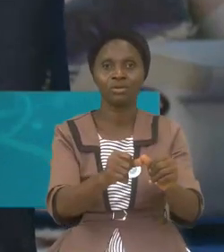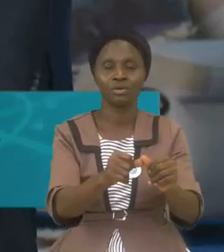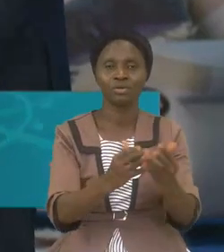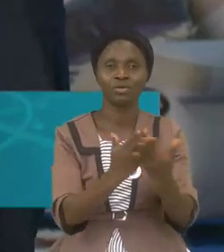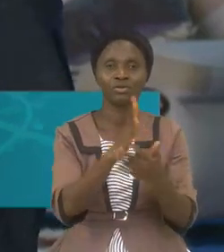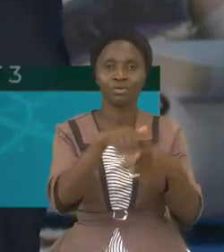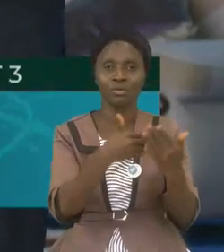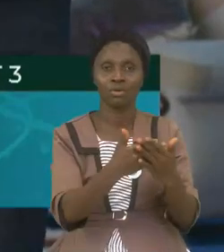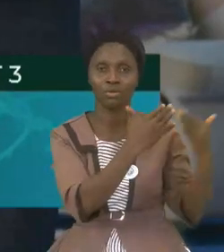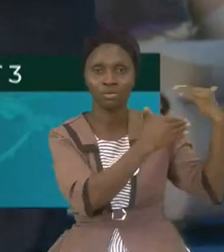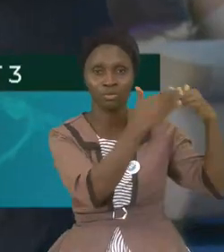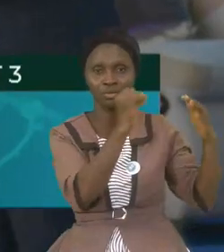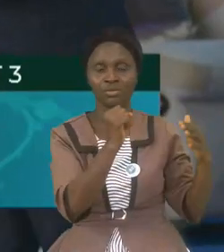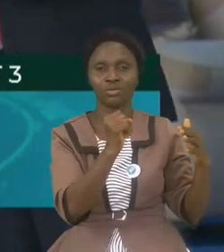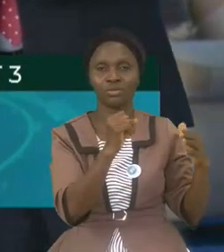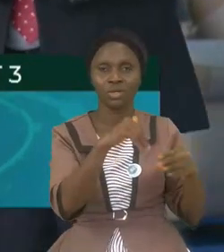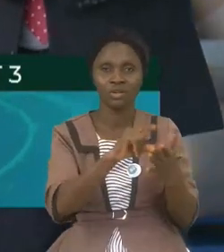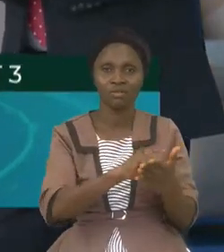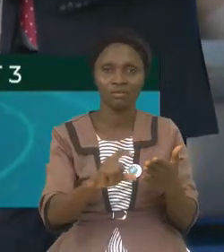Psaume 145, verset 10.